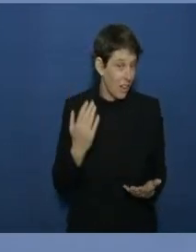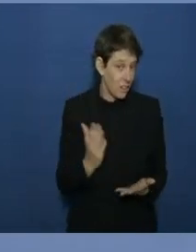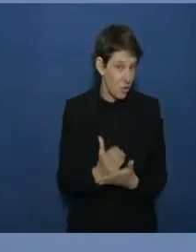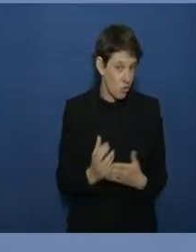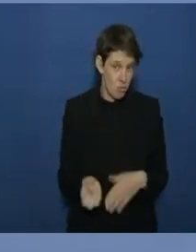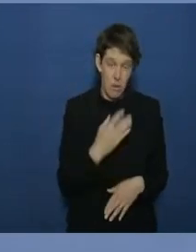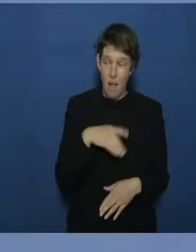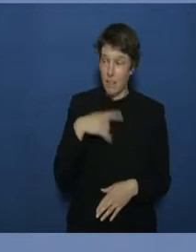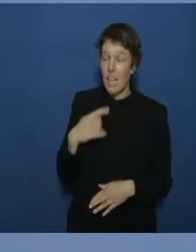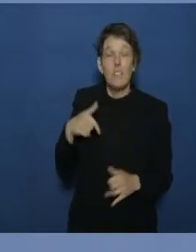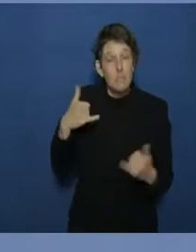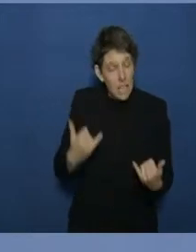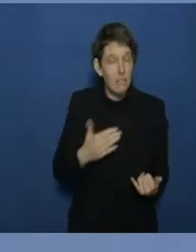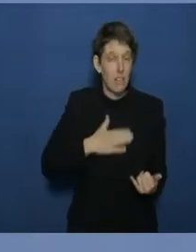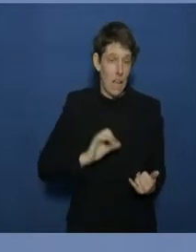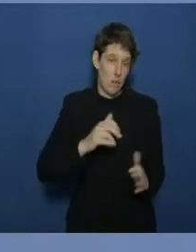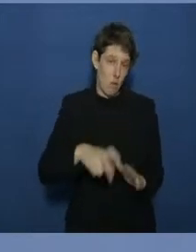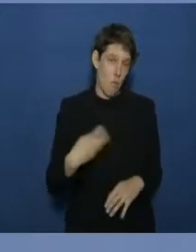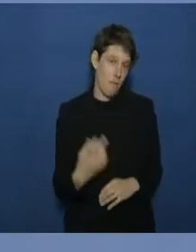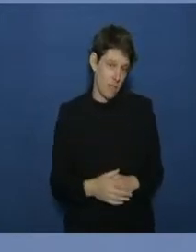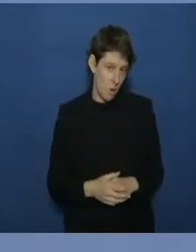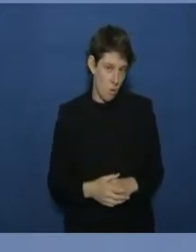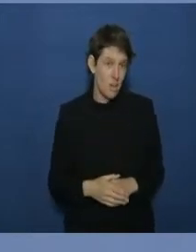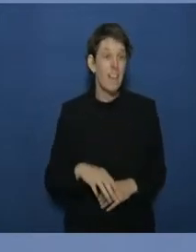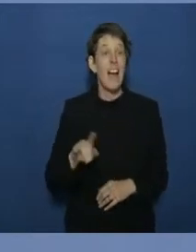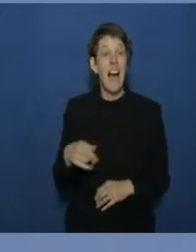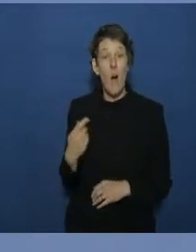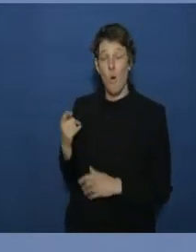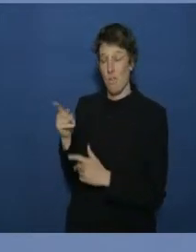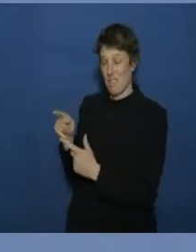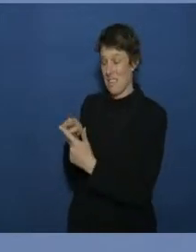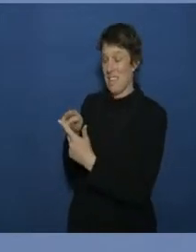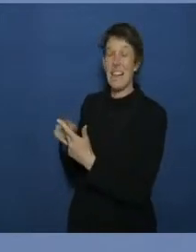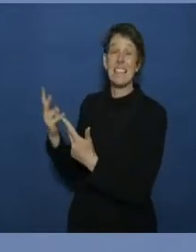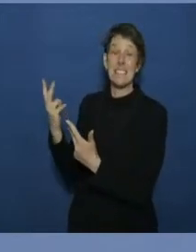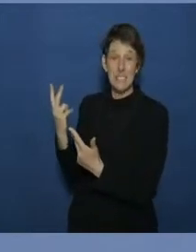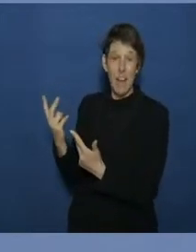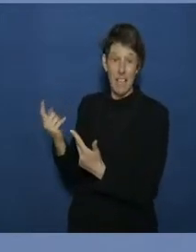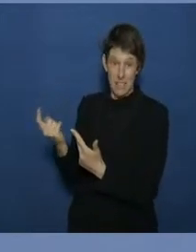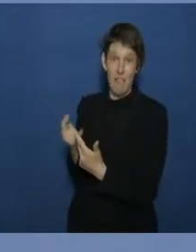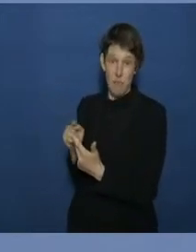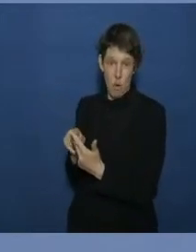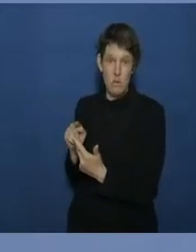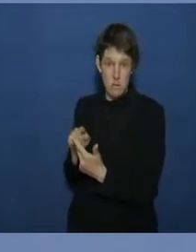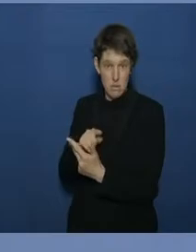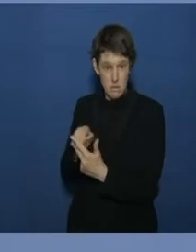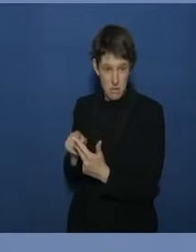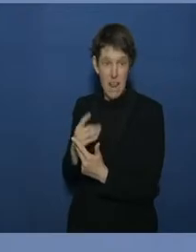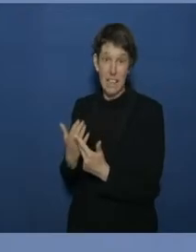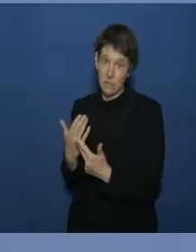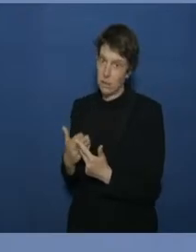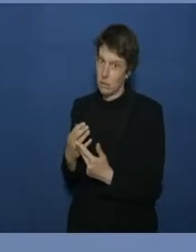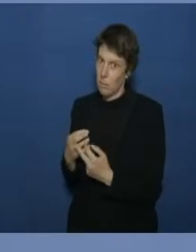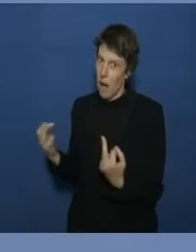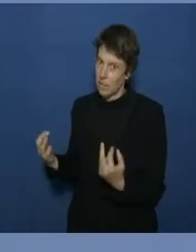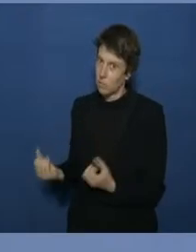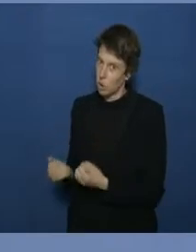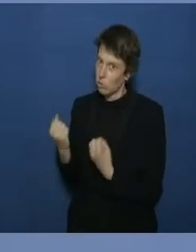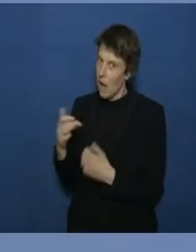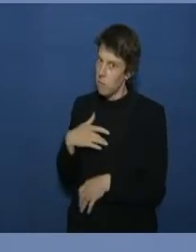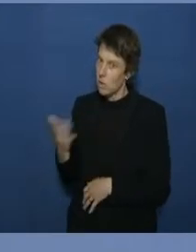sehr gerne noch einmal. Dass auch 2 Organisationen von dieser schwerwiegenden Maßnahme betroffen sind,